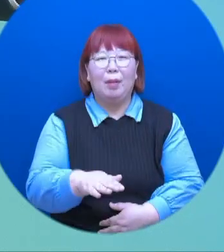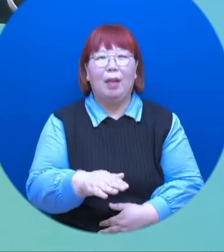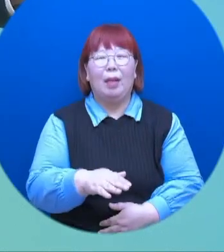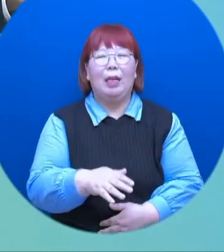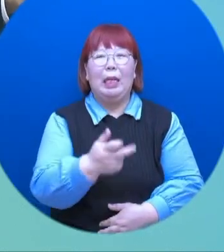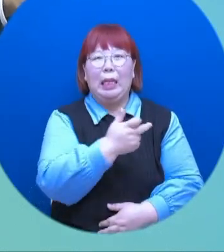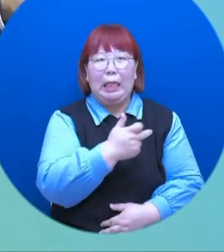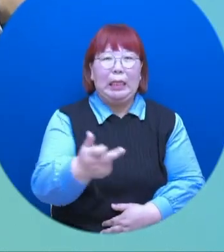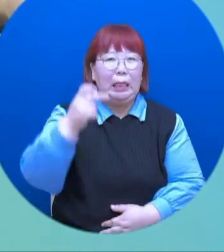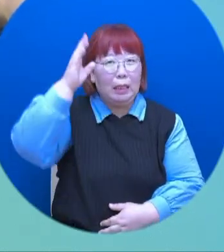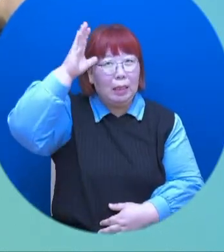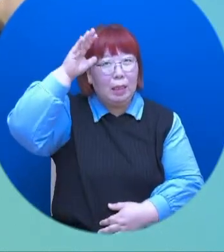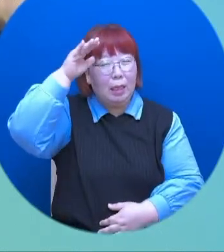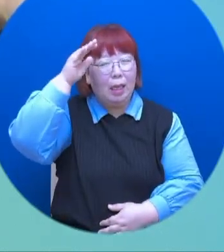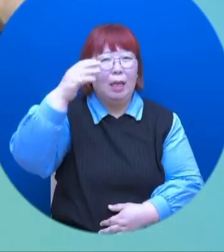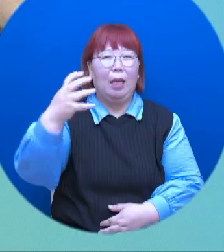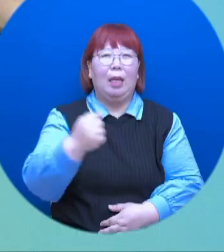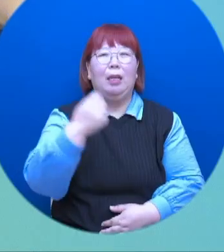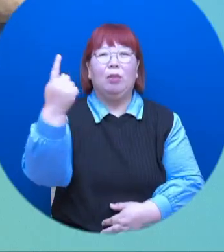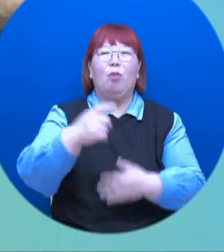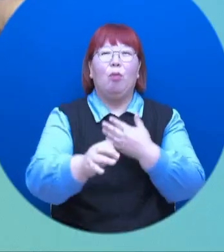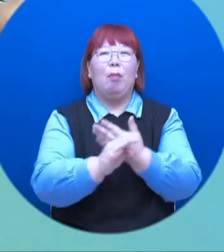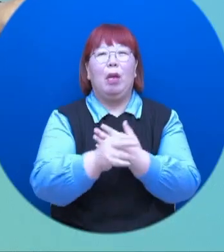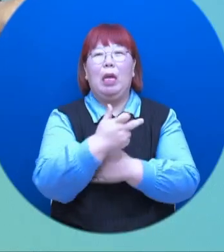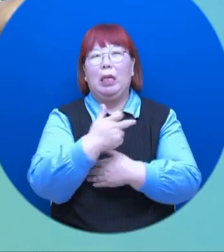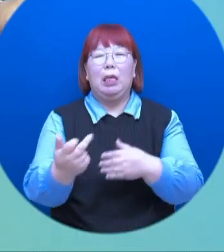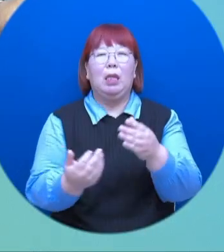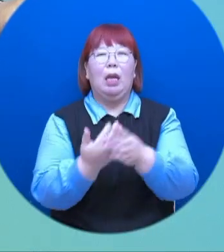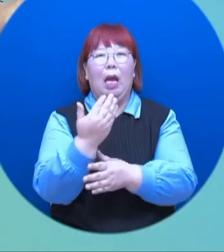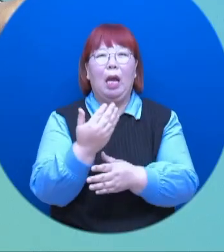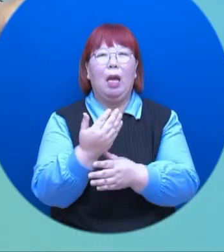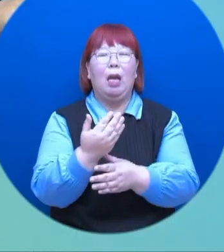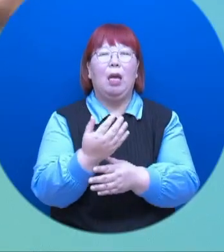놈 가지고 오면 큰일 난다. 주인 문다.